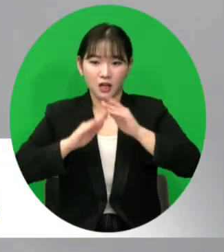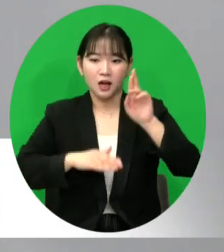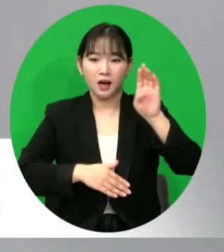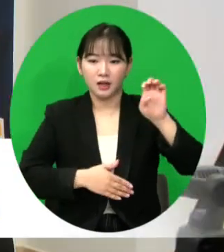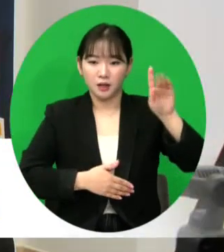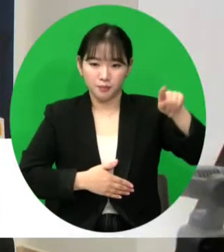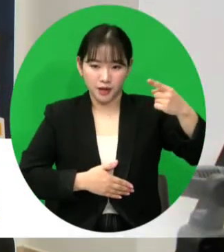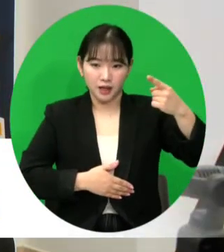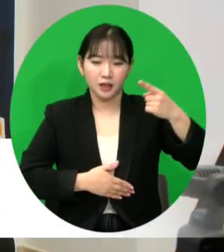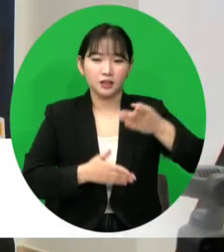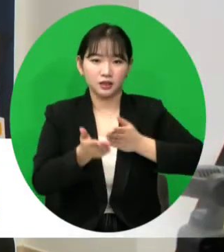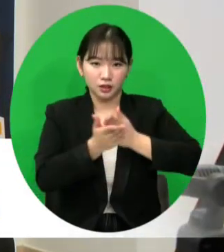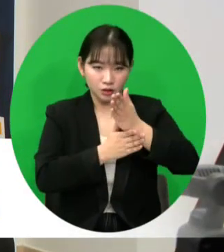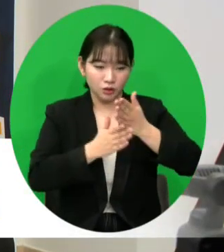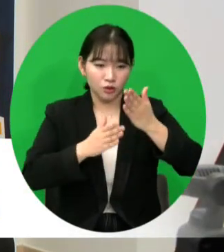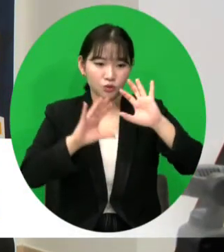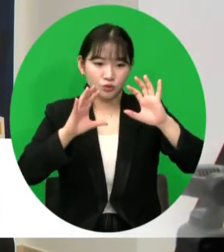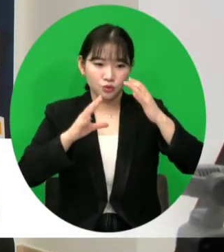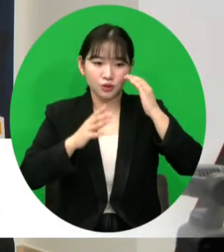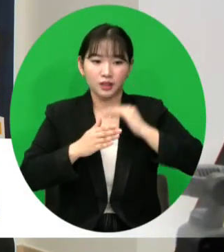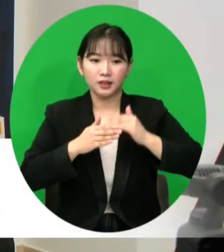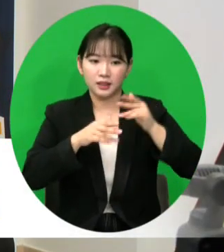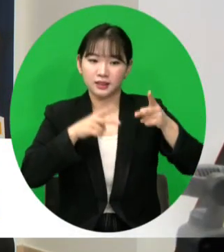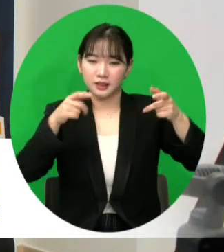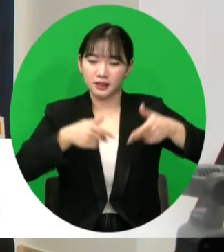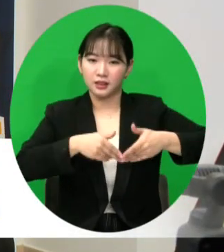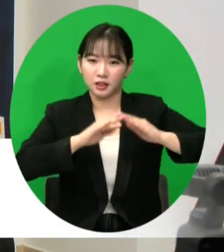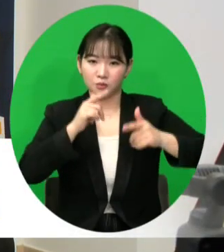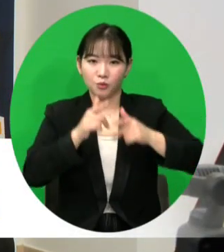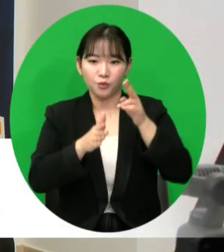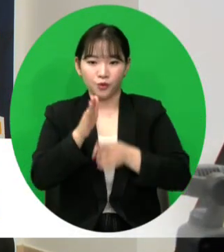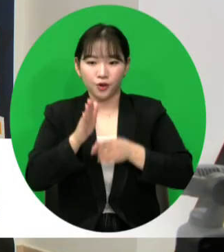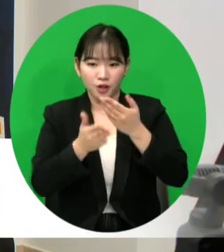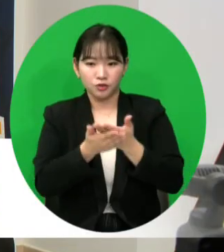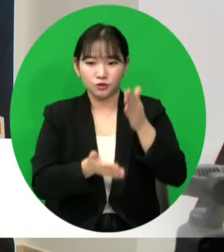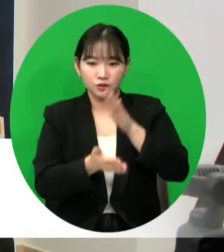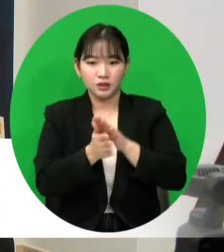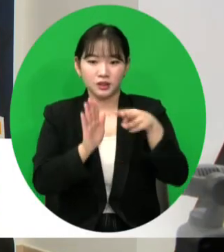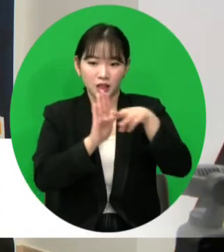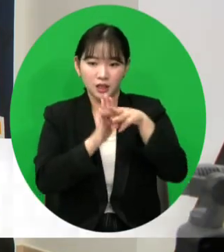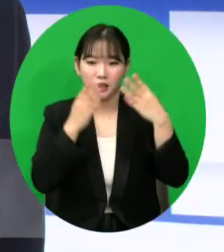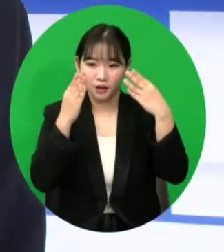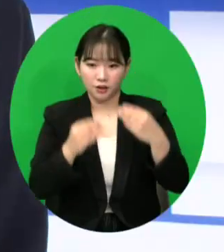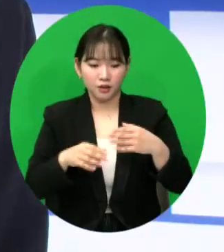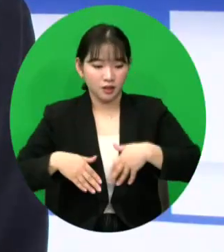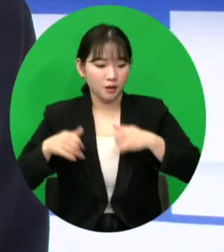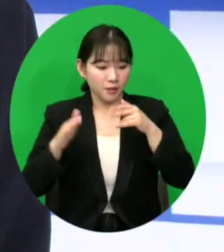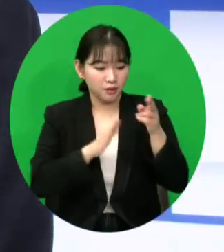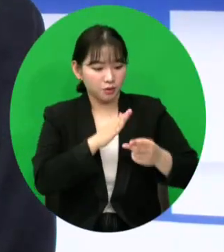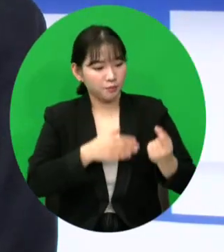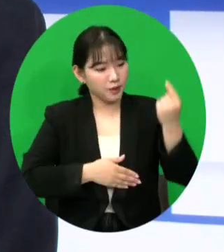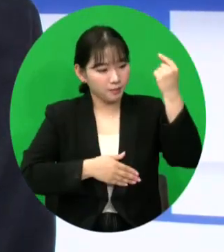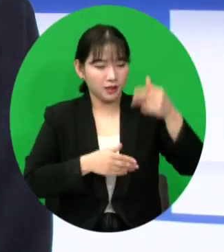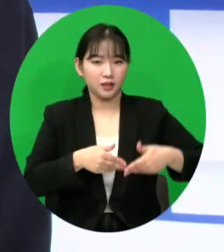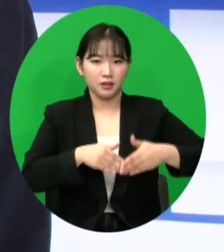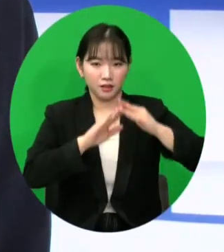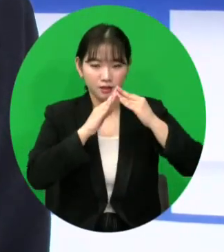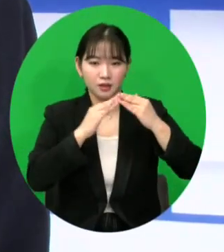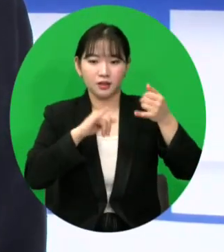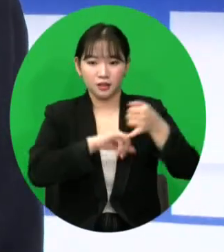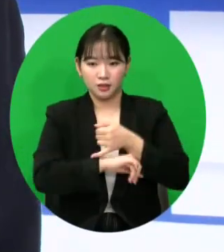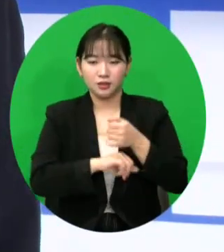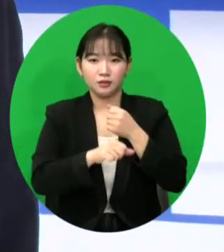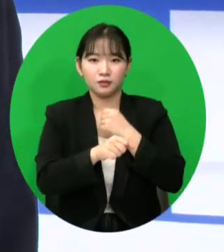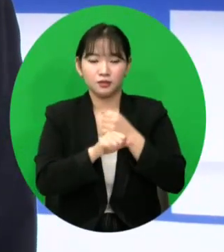전용 국가 그린산단 조성 목포역 대개조 3단계 완성 남해안 철도 조기 완공 등을